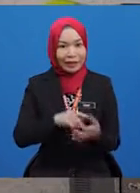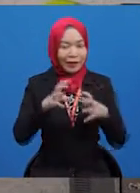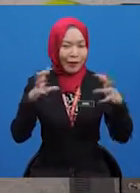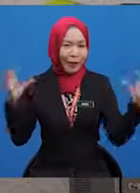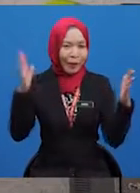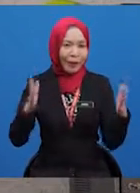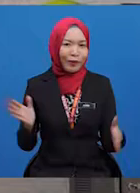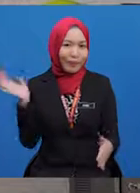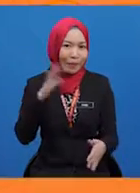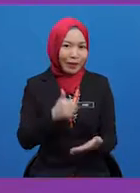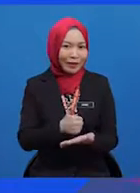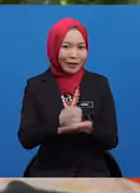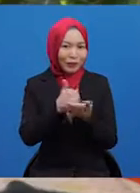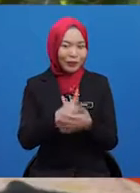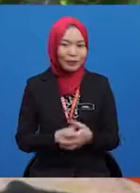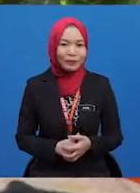logo untuk Makcik Kiah.